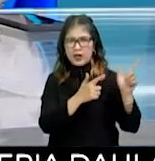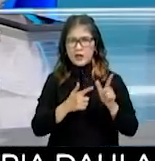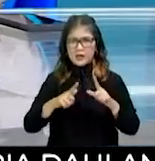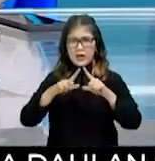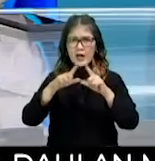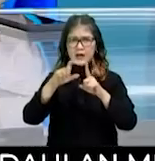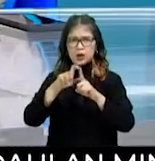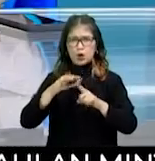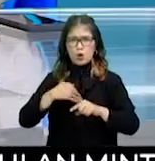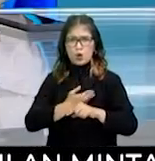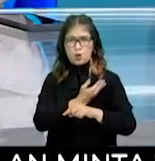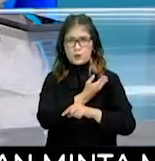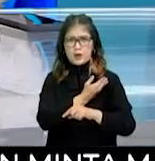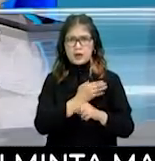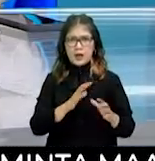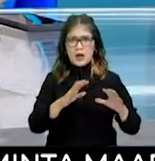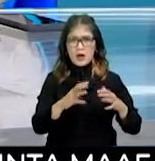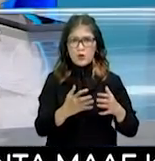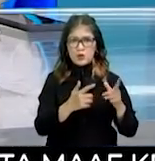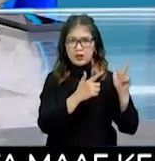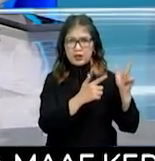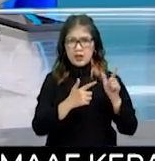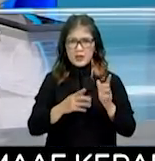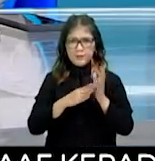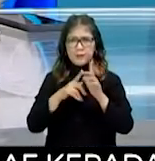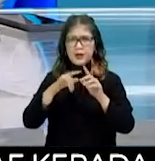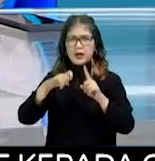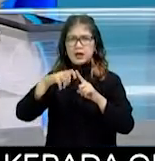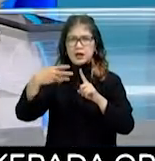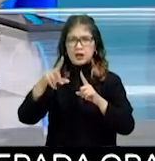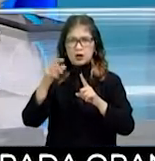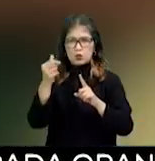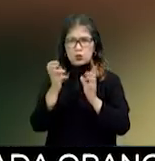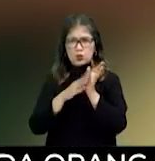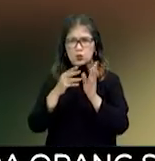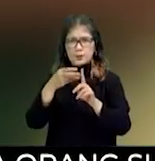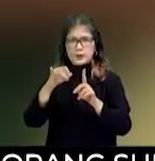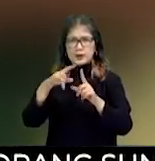Seorang anggota TNI atas nama Michael rumbia meninggal dunia